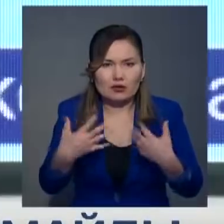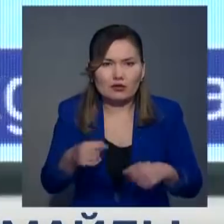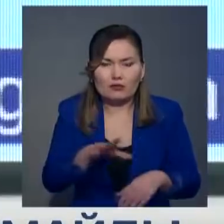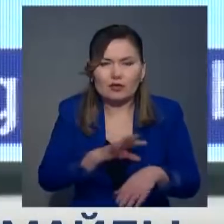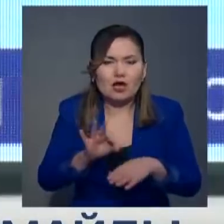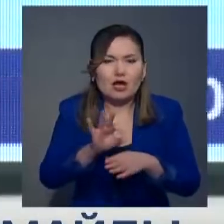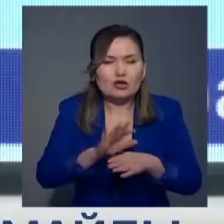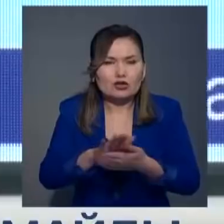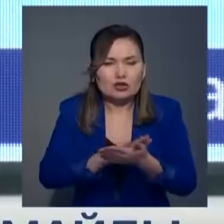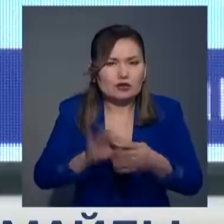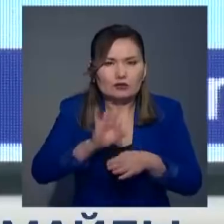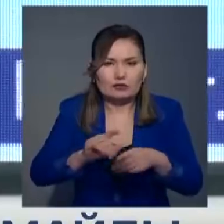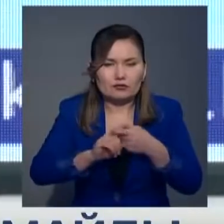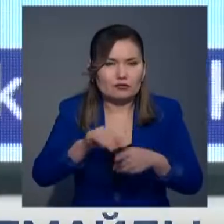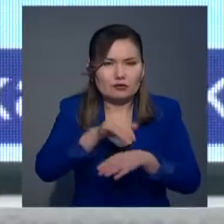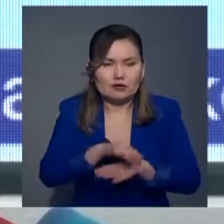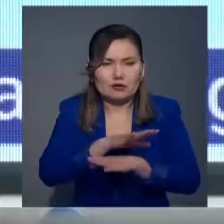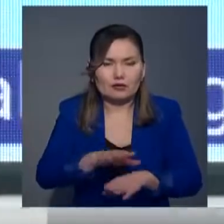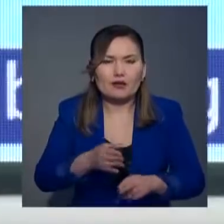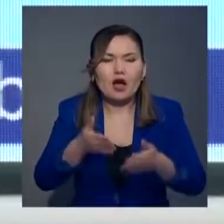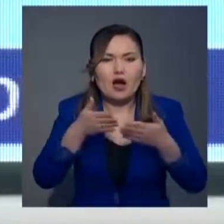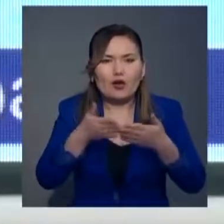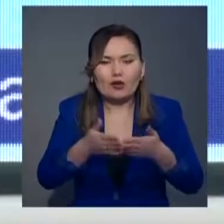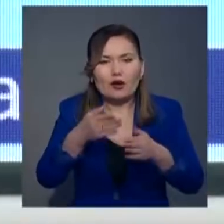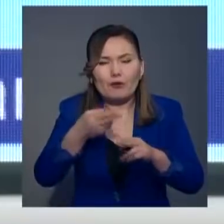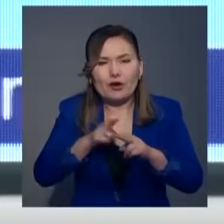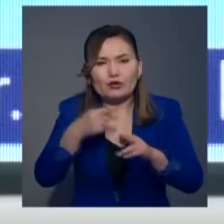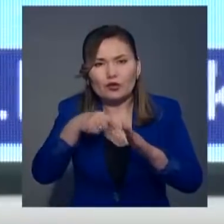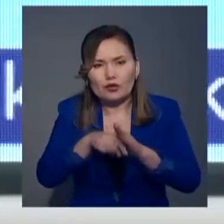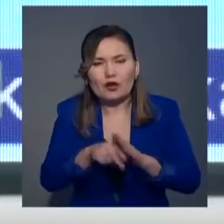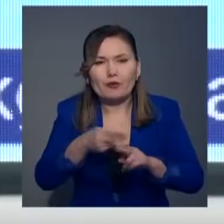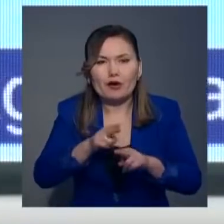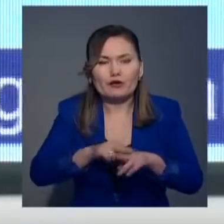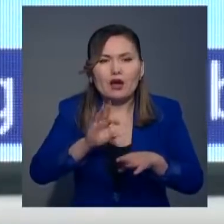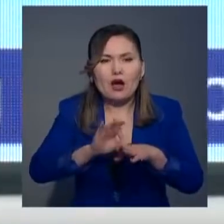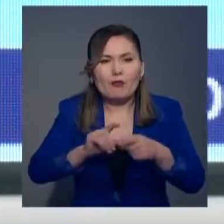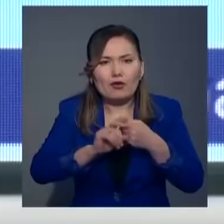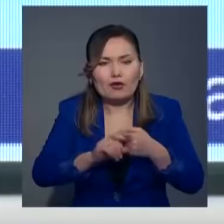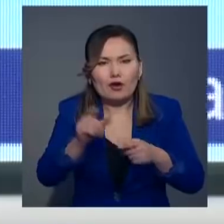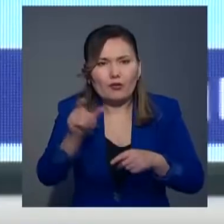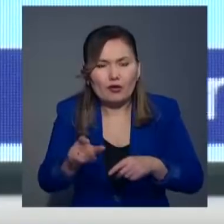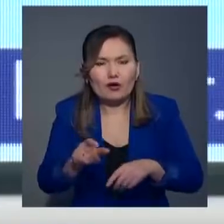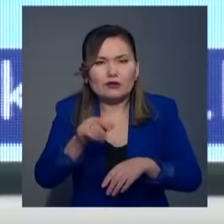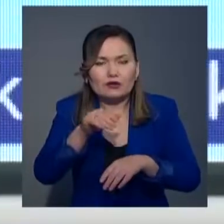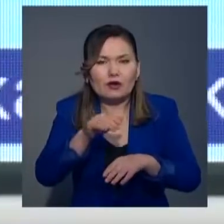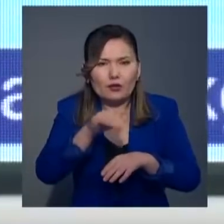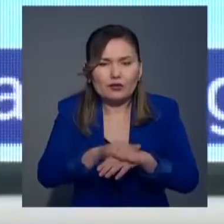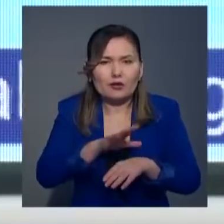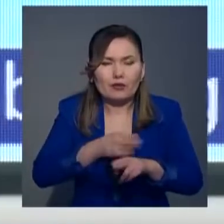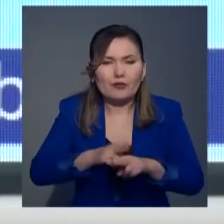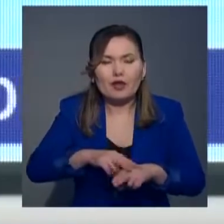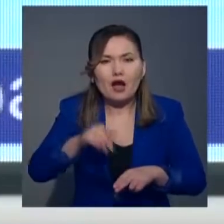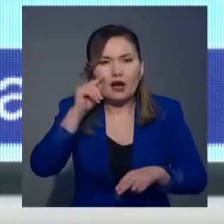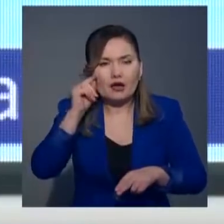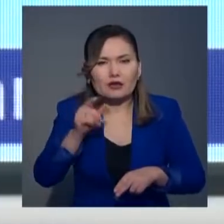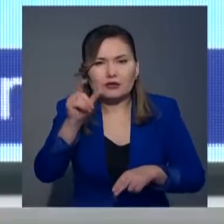пресс-релиз о том, что азаматымызбен бір каютада көрші болған кісіде коронавирус анықталғаны жарияланған еді. Отандасымызда осы ауруды